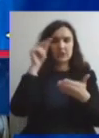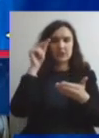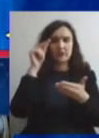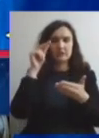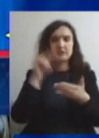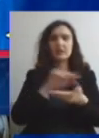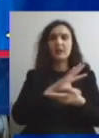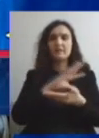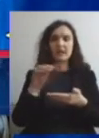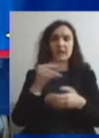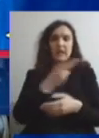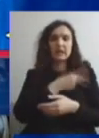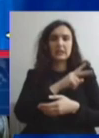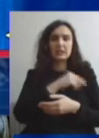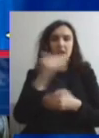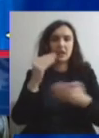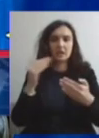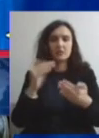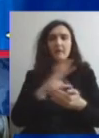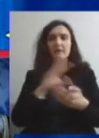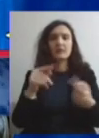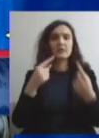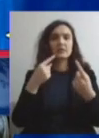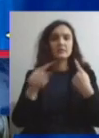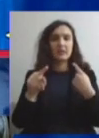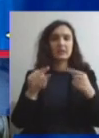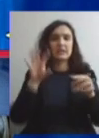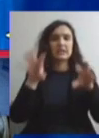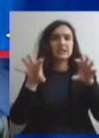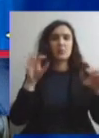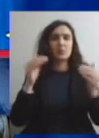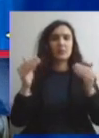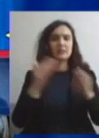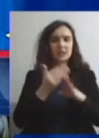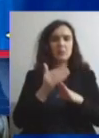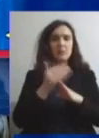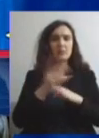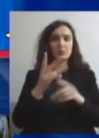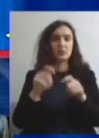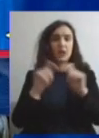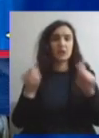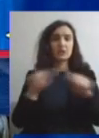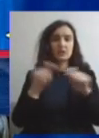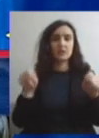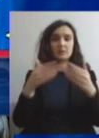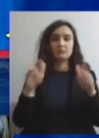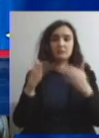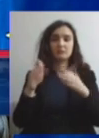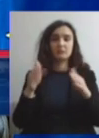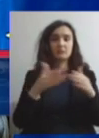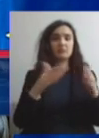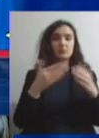ყველა კლინიკას და ასევე ყველა სხვა დაწესებულებას, რომელიც ეტაპობრივად უნდა გაიხსნას საქართველოში, და უკვე